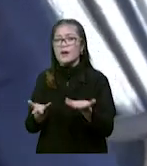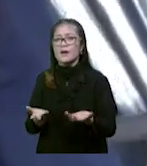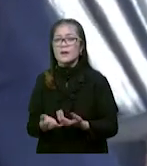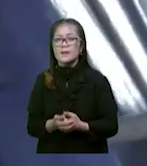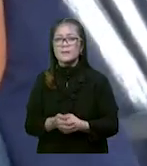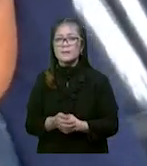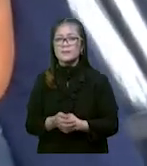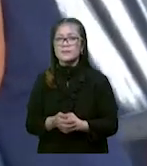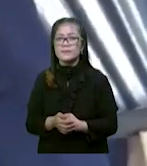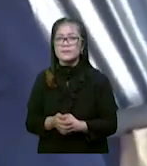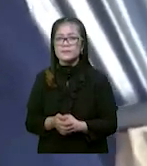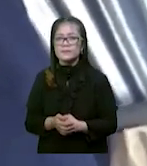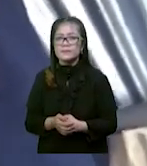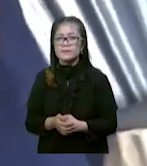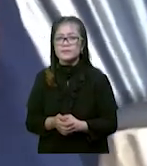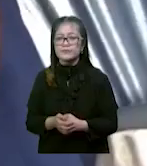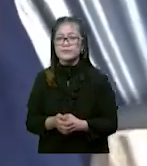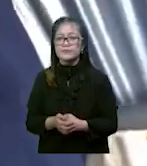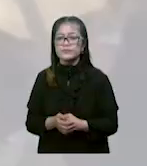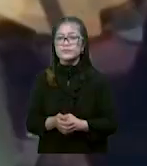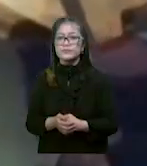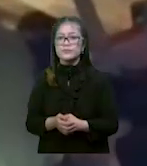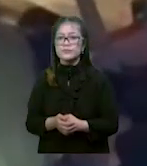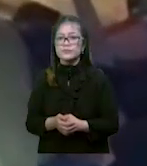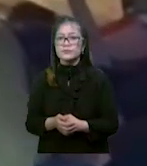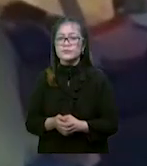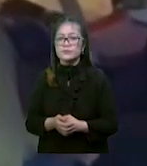Sempat mendapatkan tindakan medis, Bu? Belum.